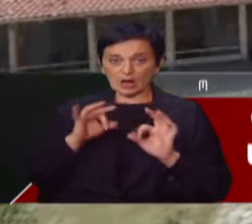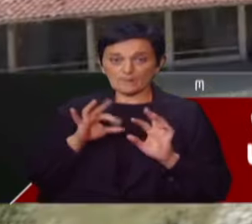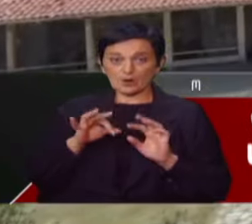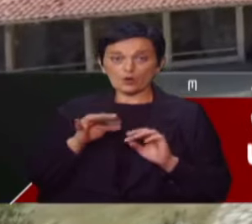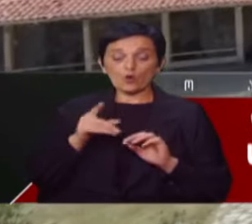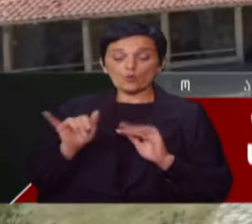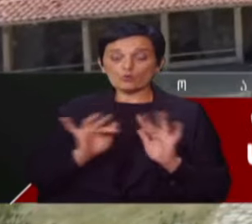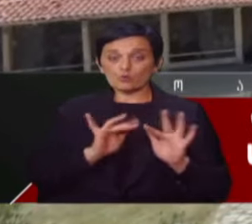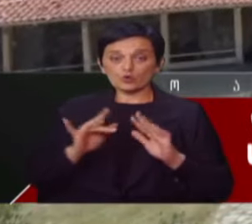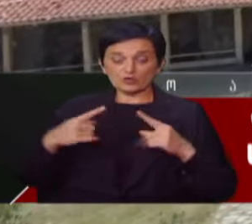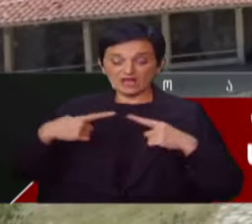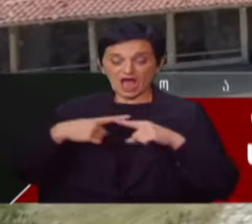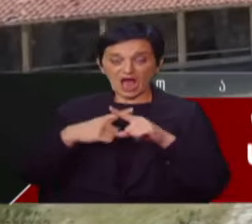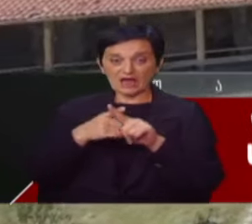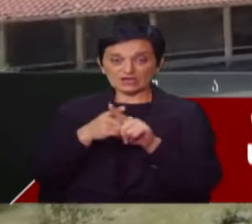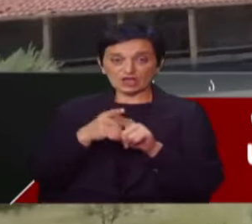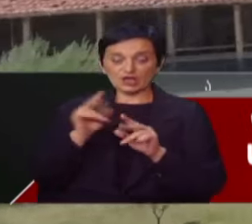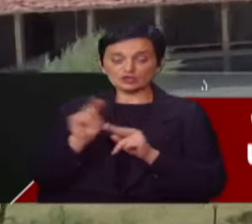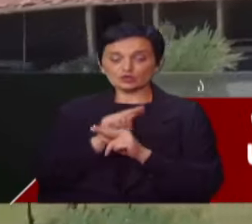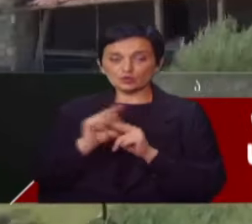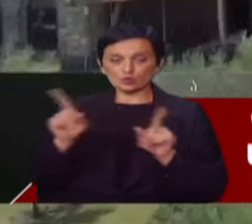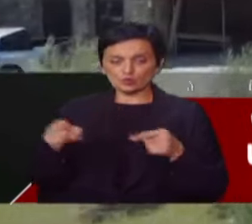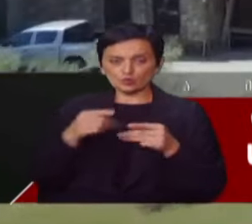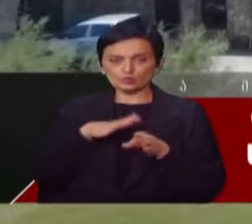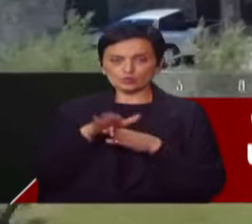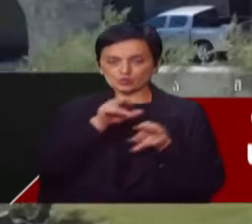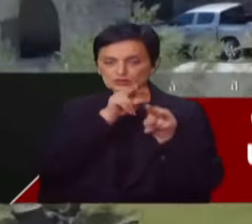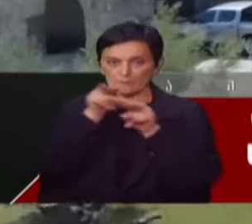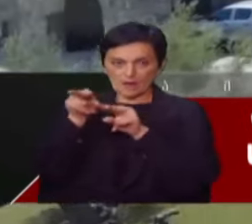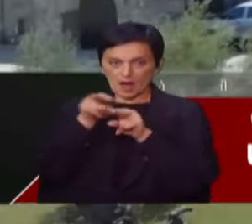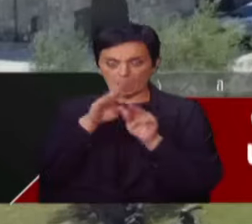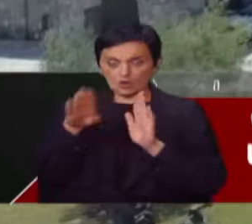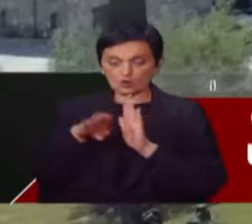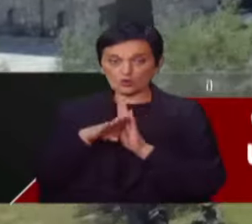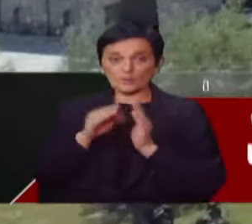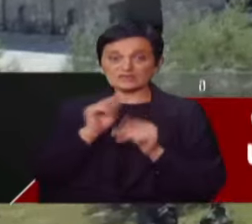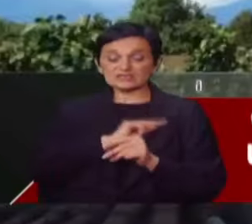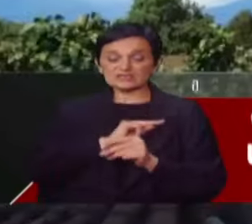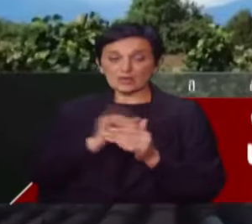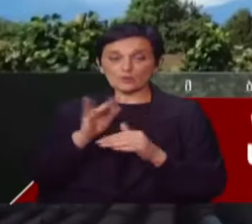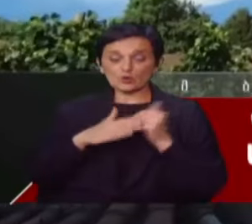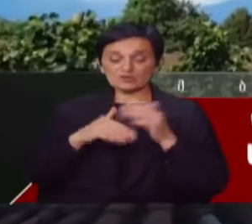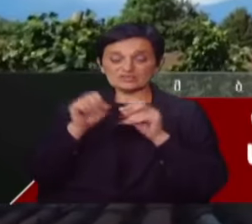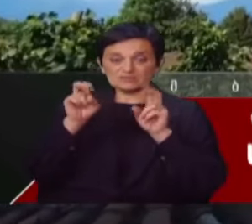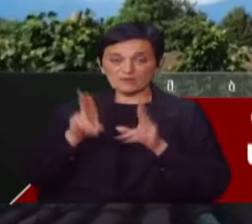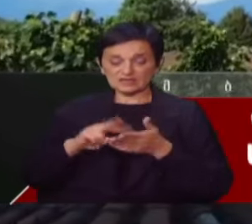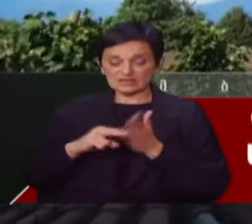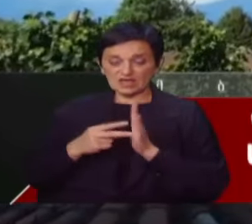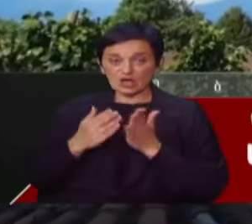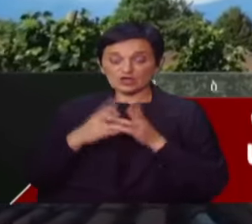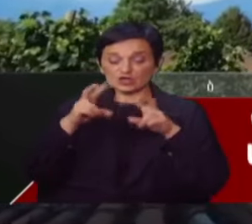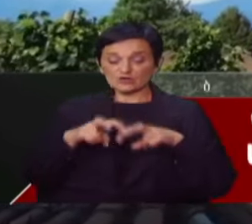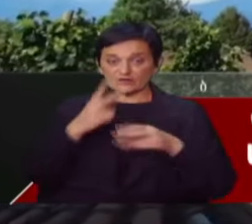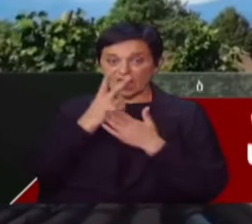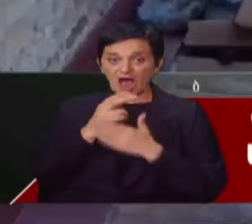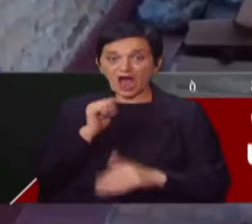ამ ცნობით პროცესი არქიტექტორ რესტავრატორებისა და კონსტრუქტორების სრული მეთვალყურეობის ქვეშაა. გადაუდებელი სამუშაო კი სპეციალისტების დაგეგმილია. კვლევის